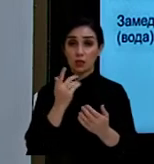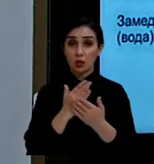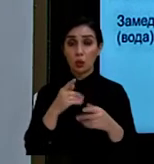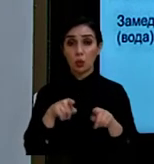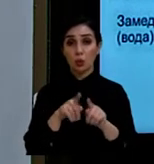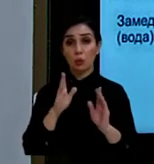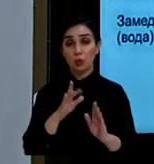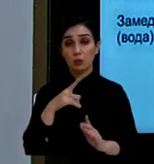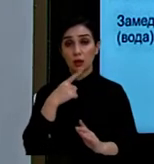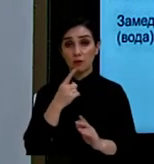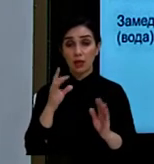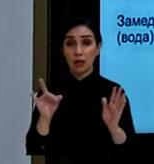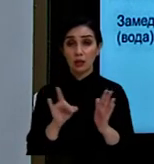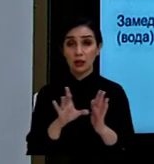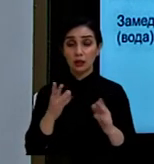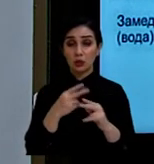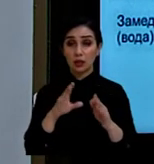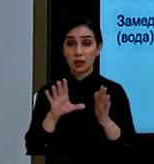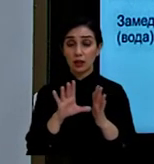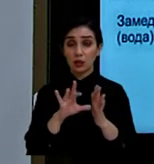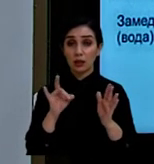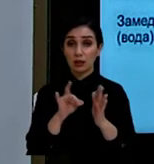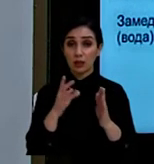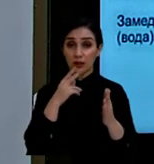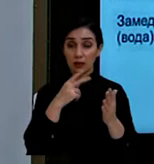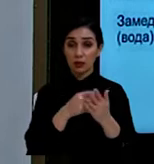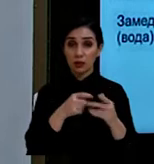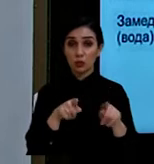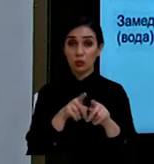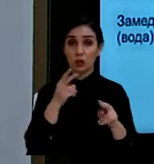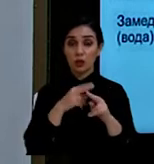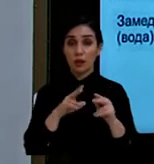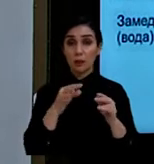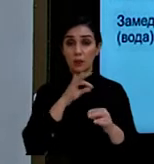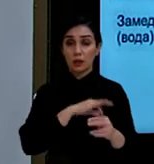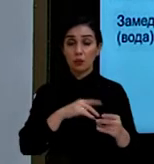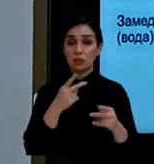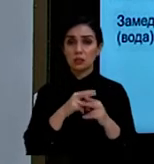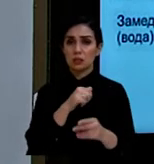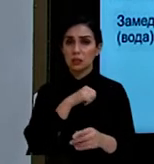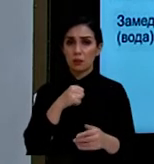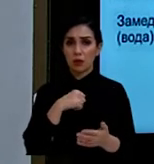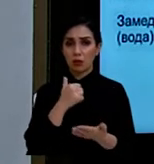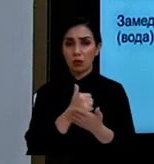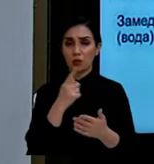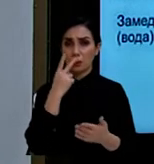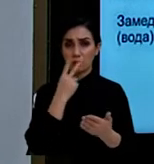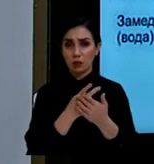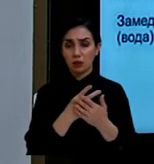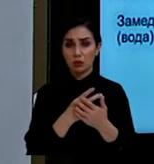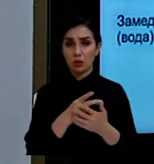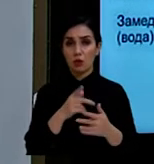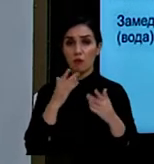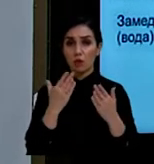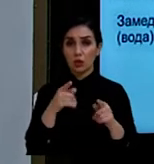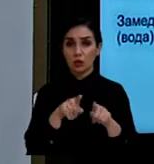будем говорить, электрическая энергия, которая поступает к потребителю. Но самое главное, посмотрите,